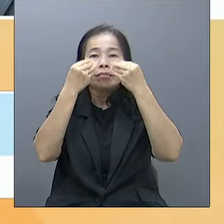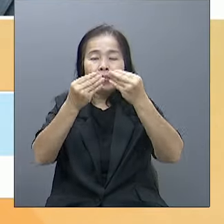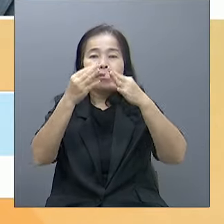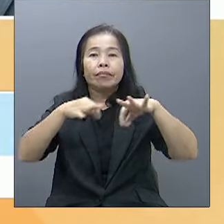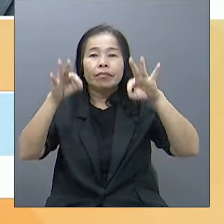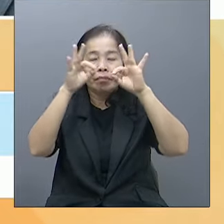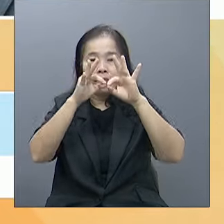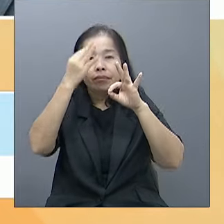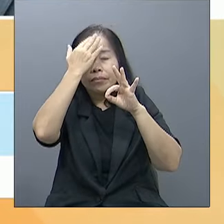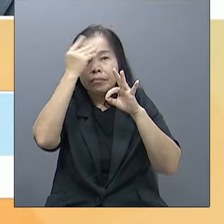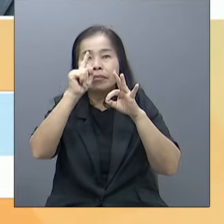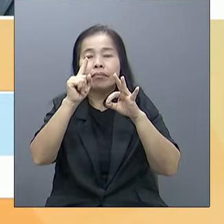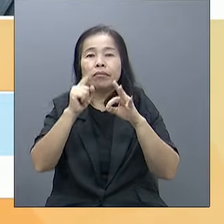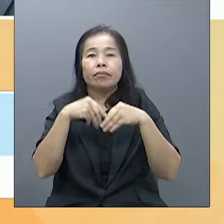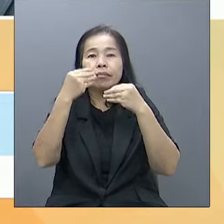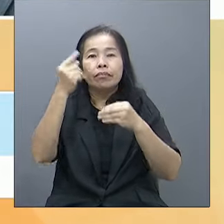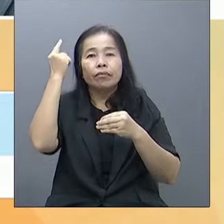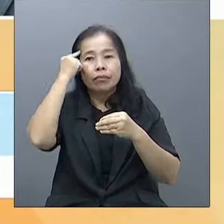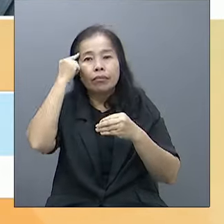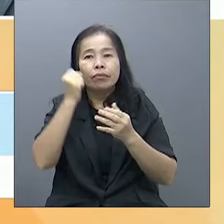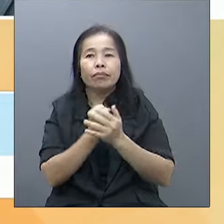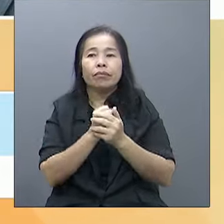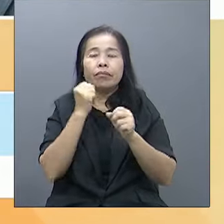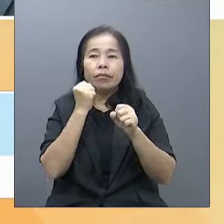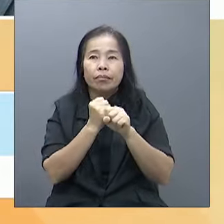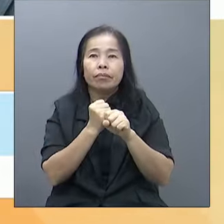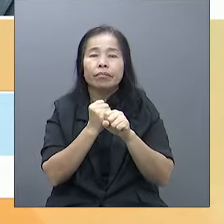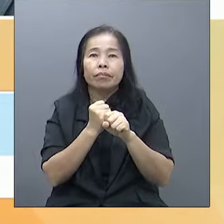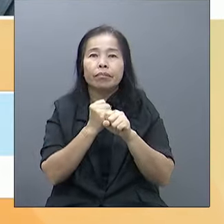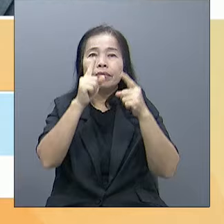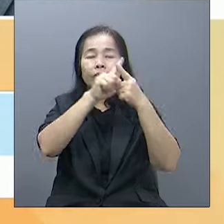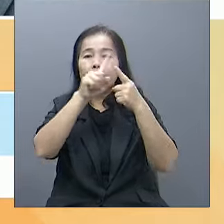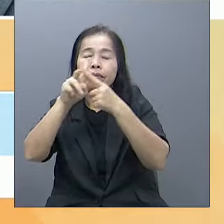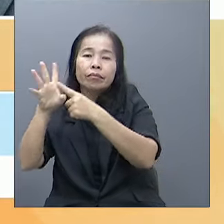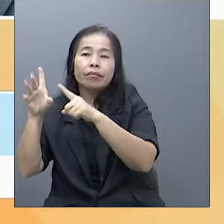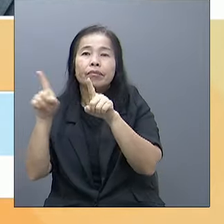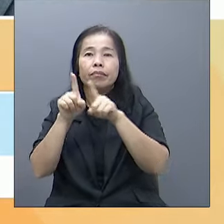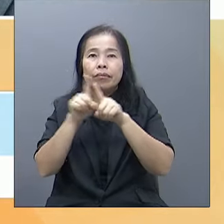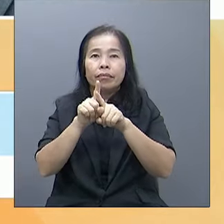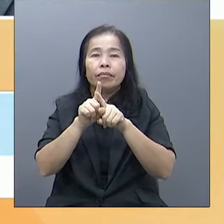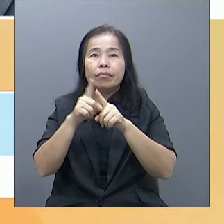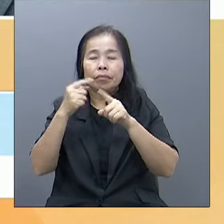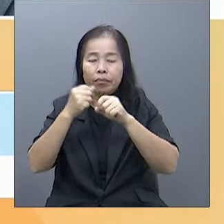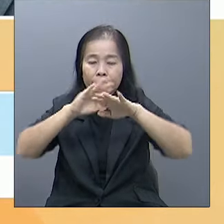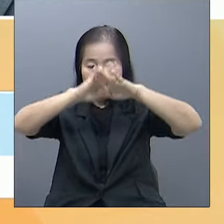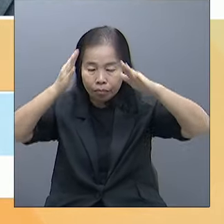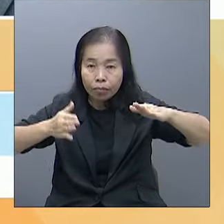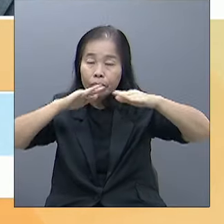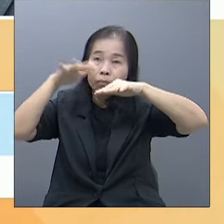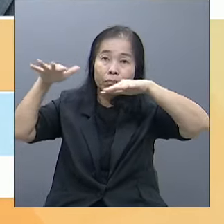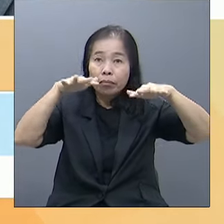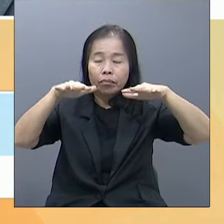ราดูข่าวก็จะเห็นว่าในพื้นที่ที่มีแผ่นดินไหวก็จะมีเด็กที่ซ้อมแบบลงไปหลบใต้โต๊ะลงไปอะไรอย่างเงี้ยก็จะมี